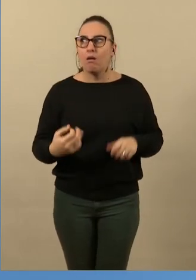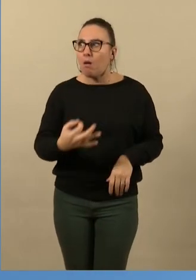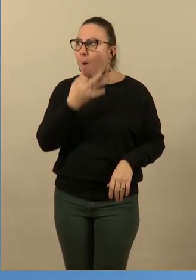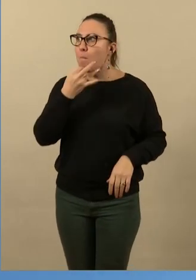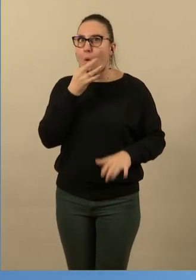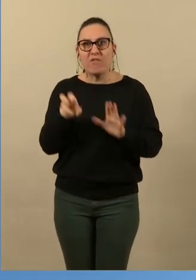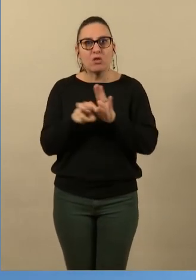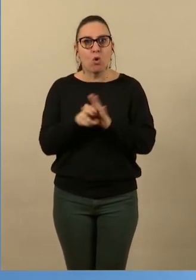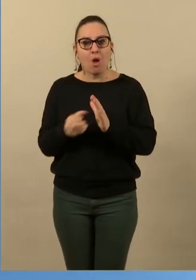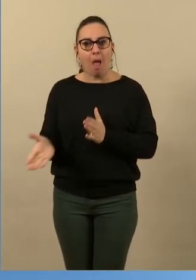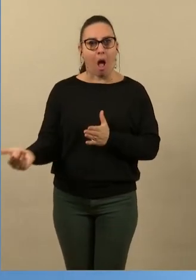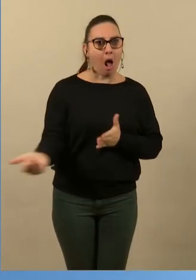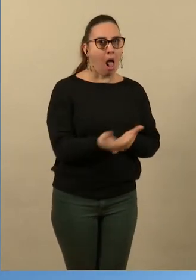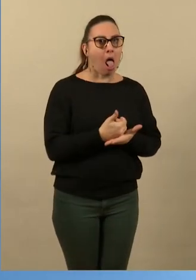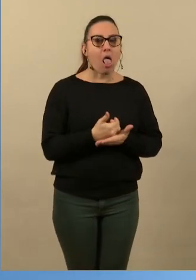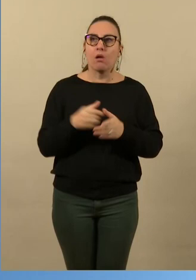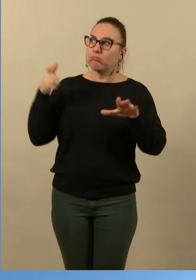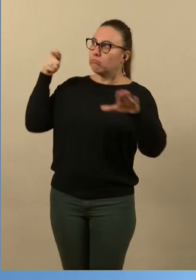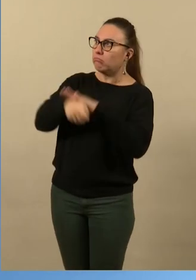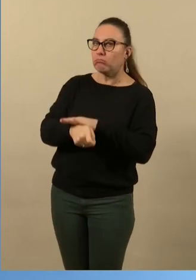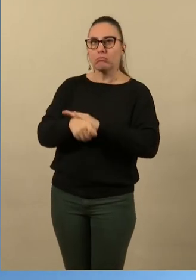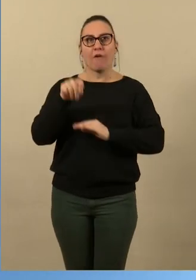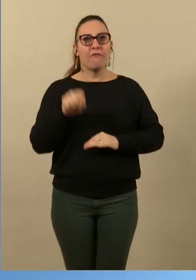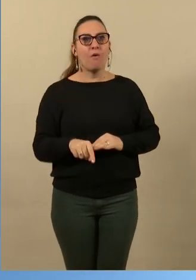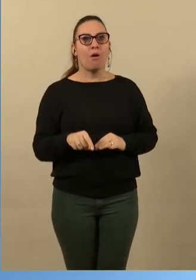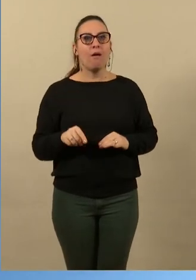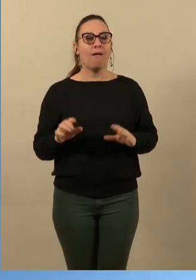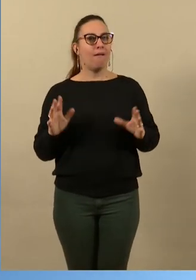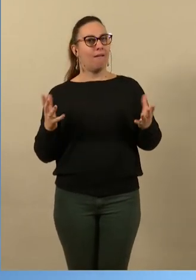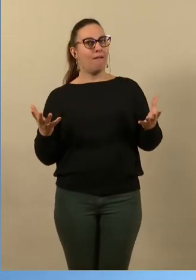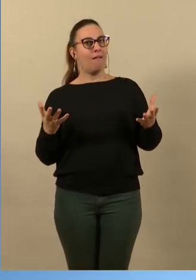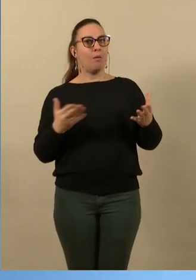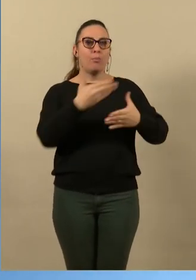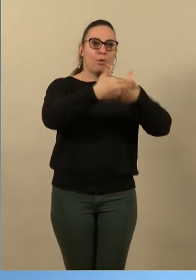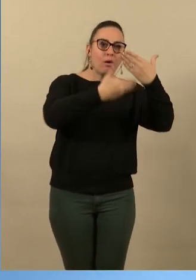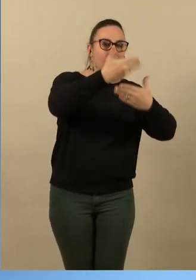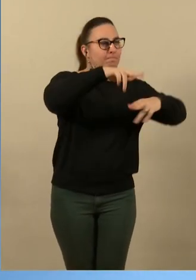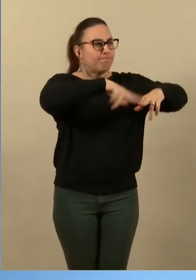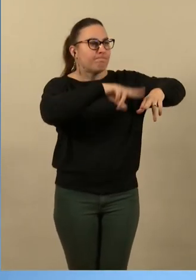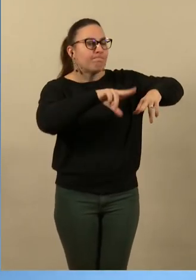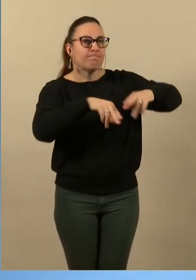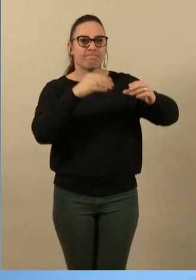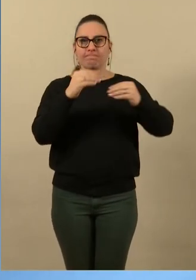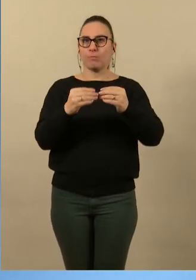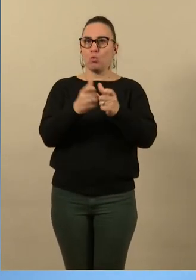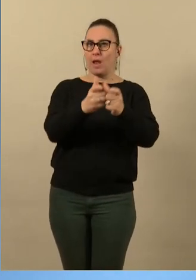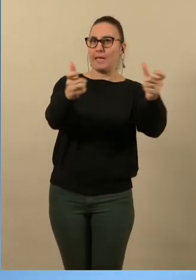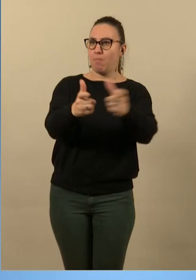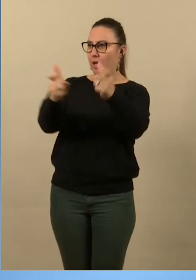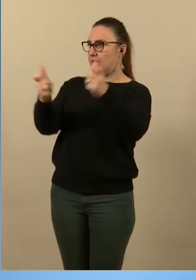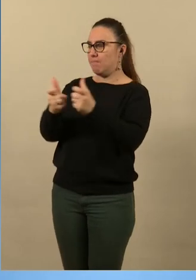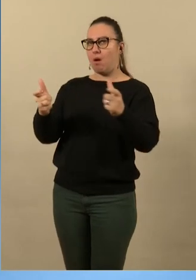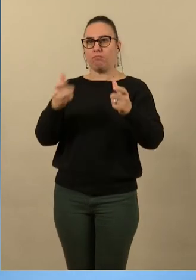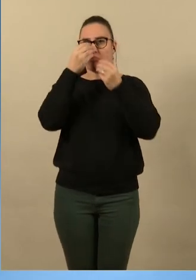Grenoble de trouver des financements avec ces jeux pour réhabiliter ou rétablir un équipement olympique